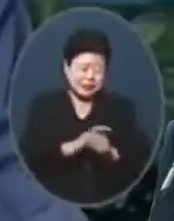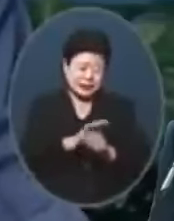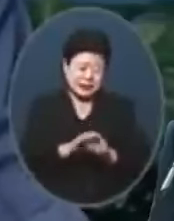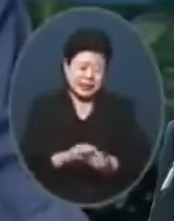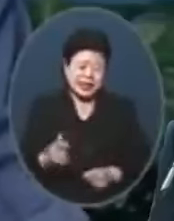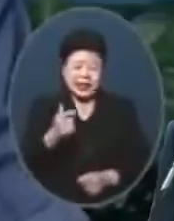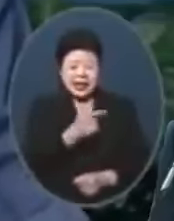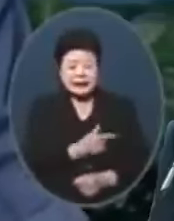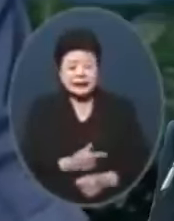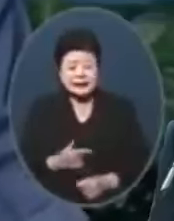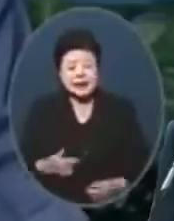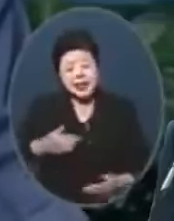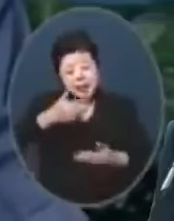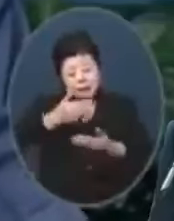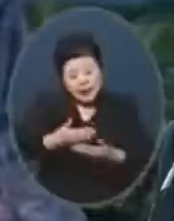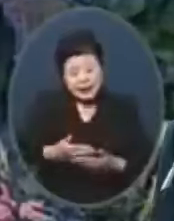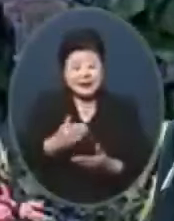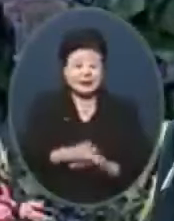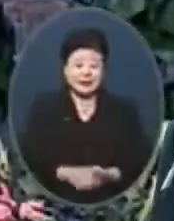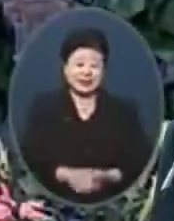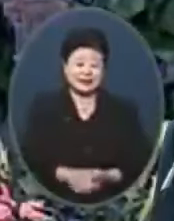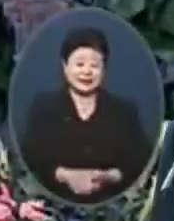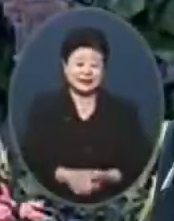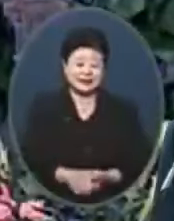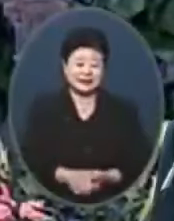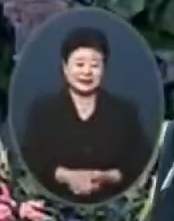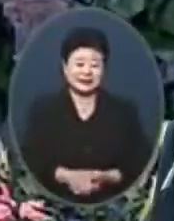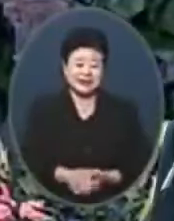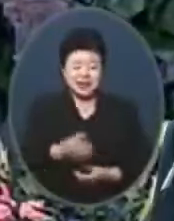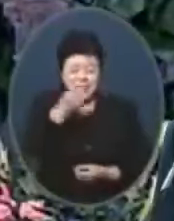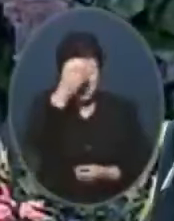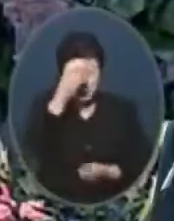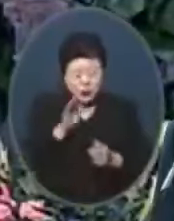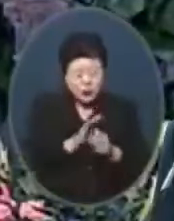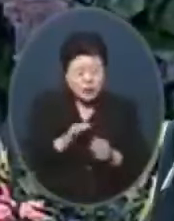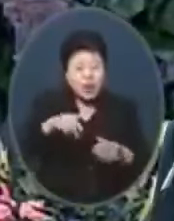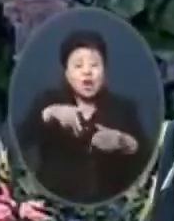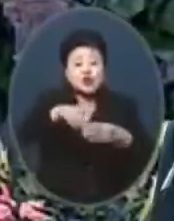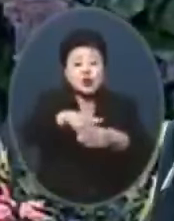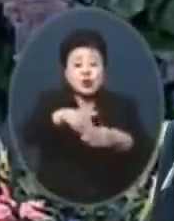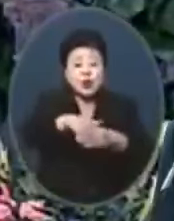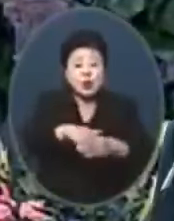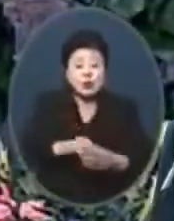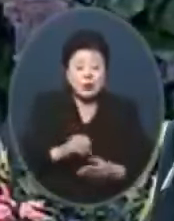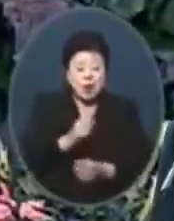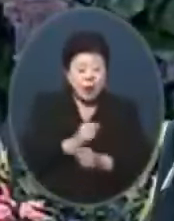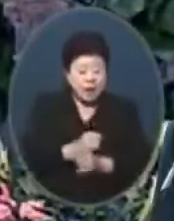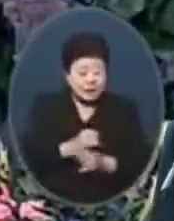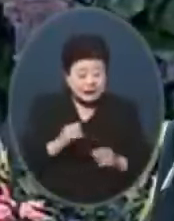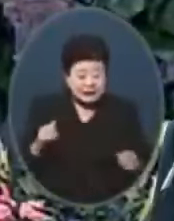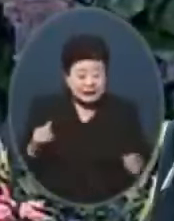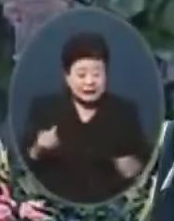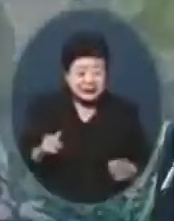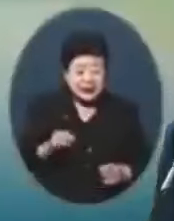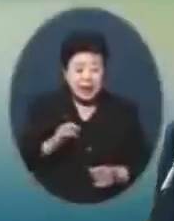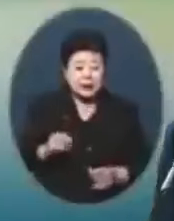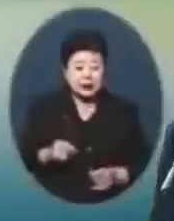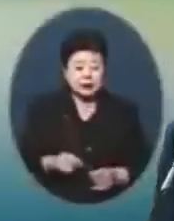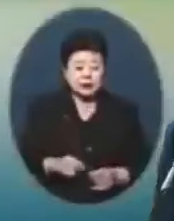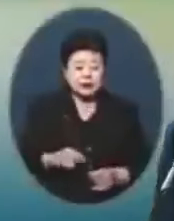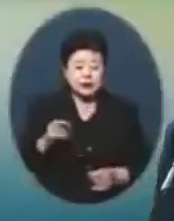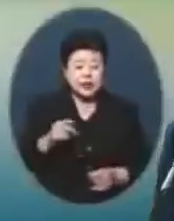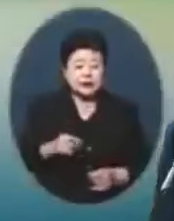가슴에 받아들여야 되는 것입니다. 기독교는 위로의 종교인 것입니다. 유명한 과학자 알버트